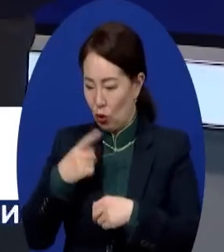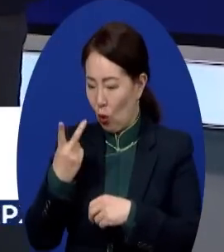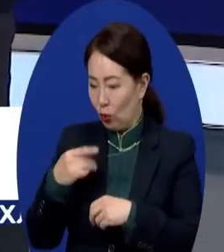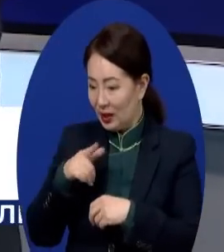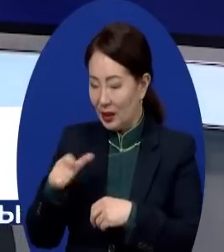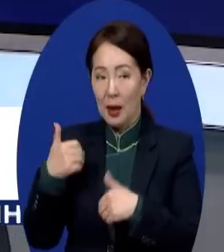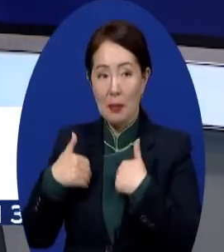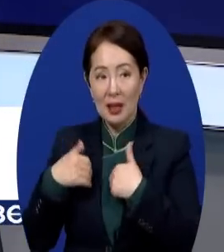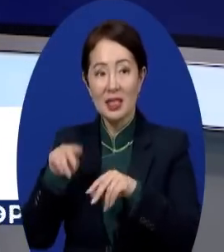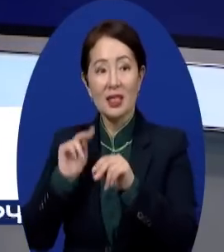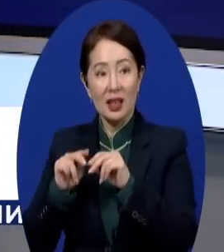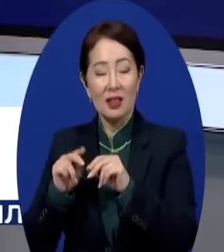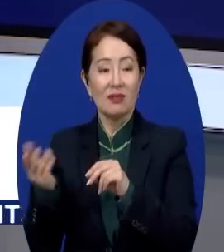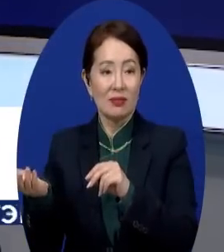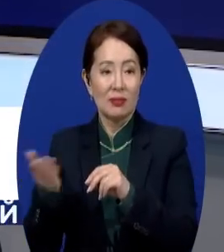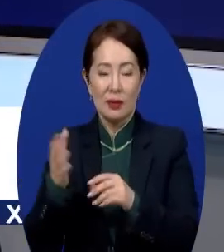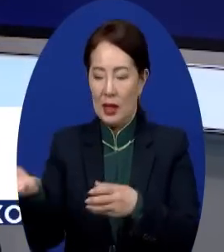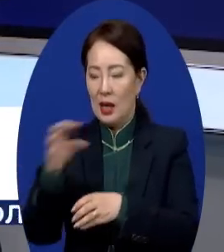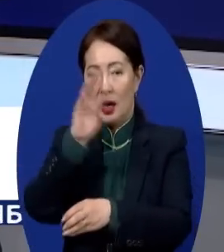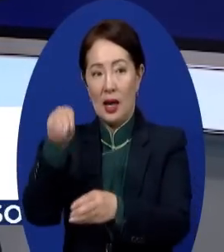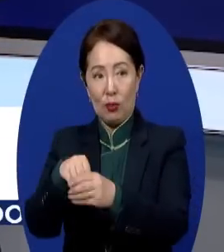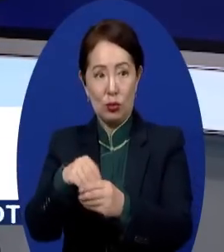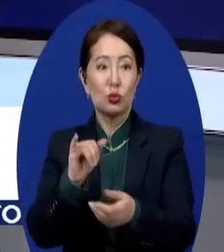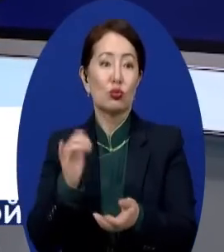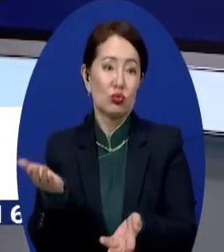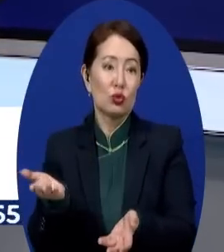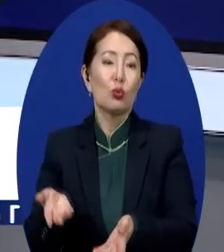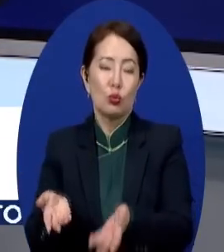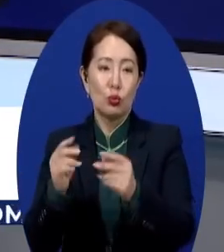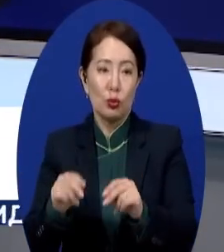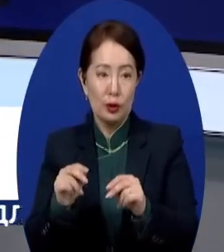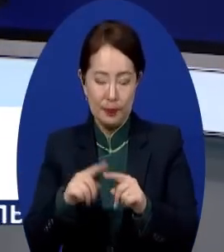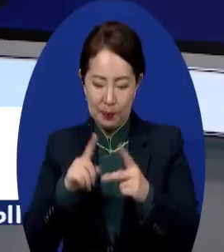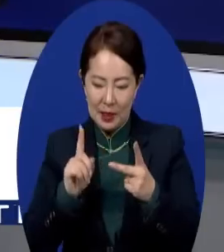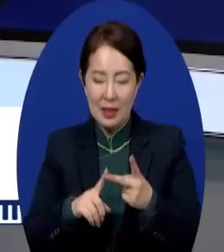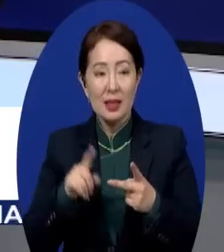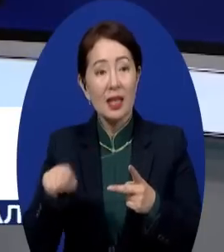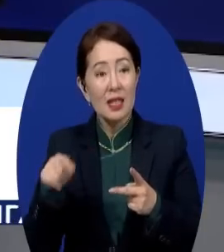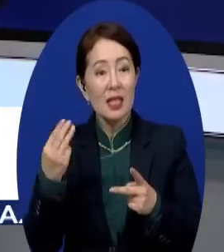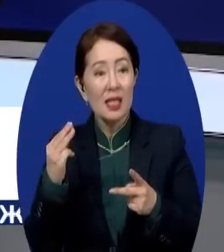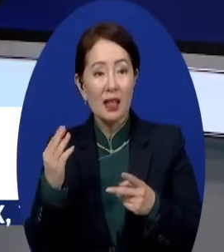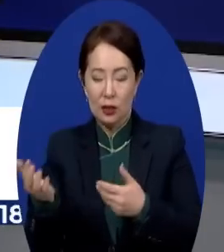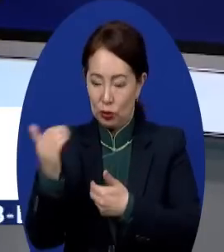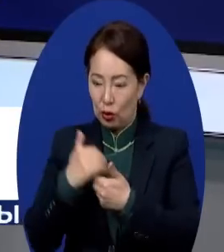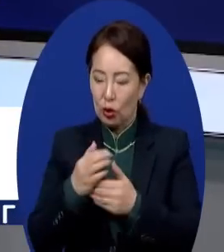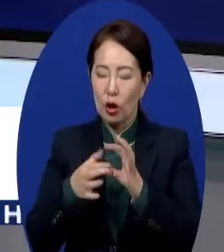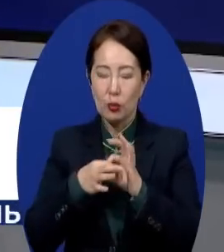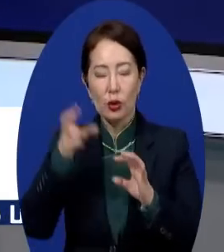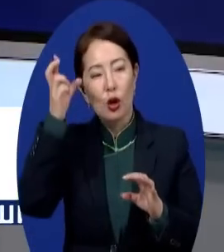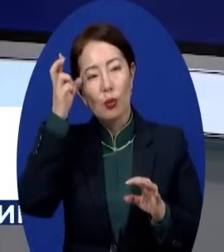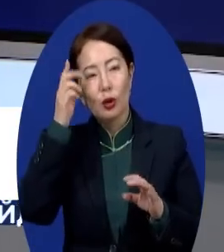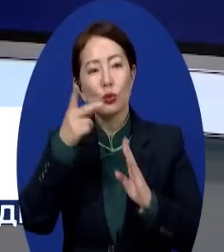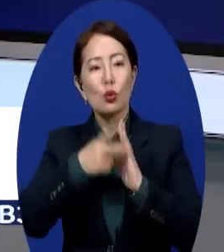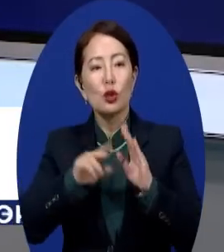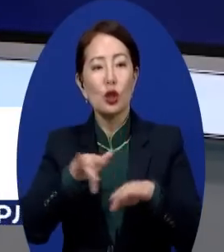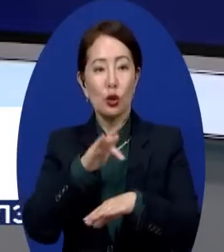гүйцэтгэлийн үнэлгээний шалгалтанд бол хамрагдах учиртай болсон. За тэгээд энэ шалгалтанд хамрагдах талаар боловсруулын